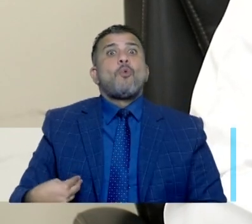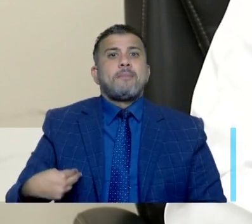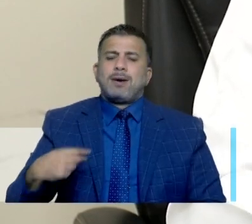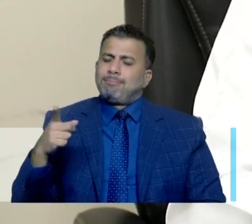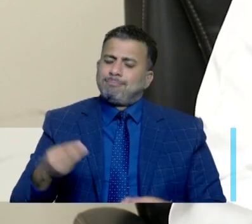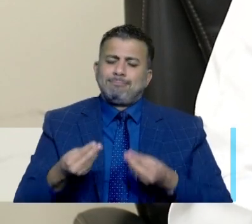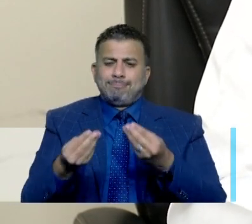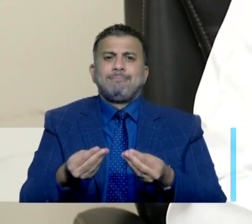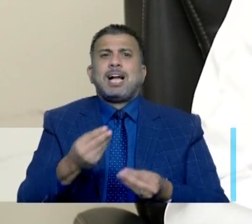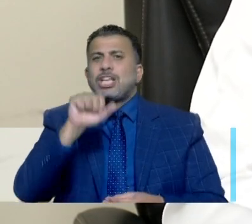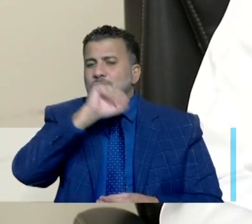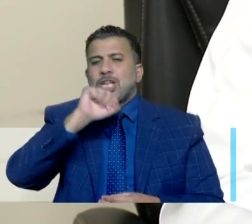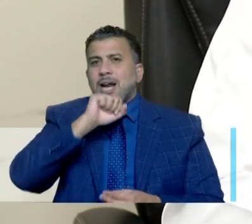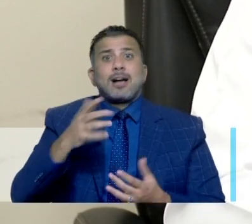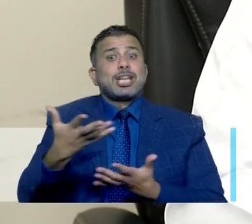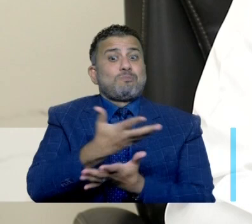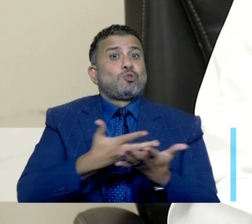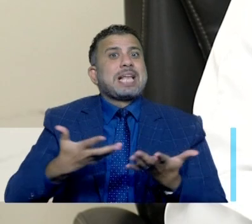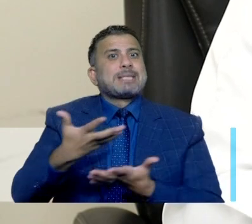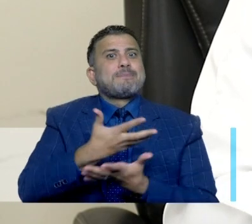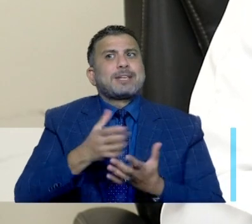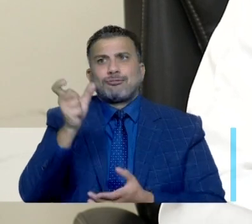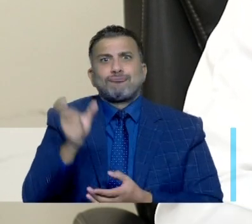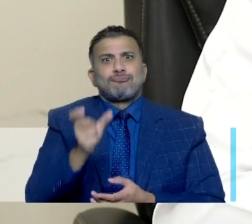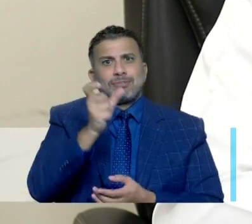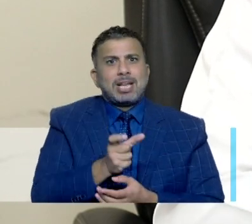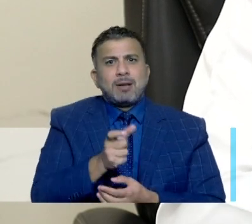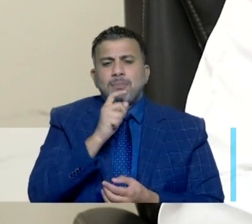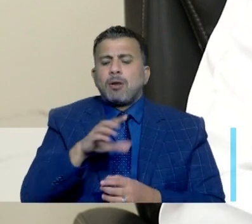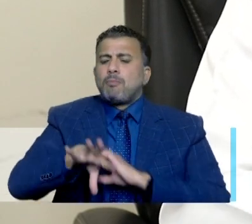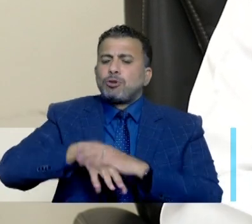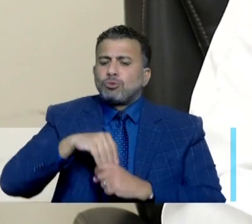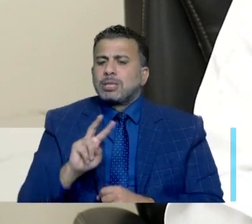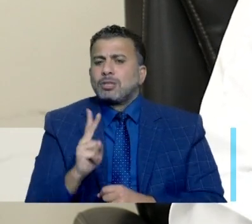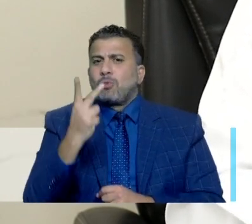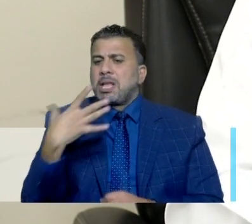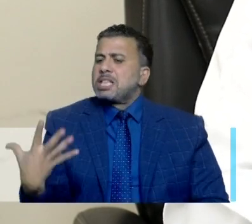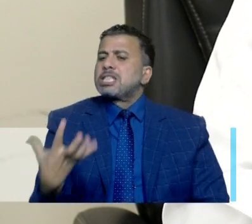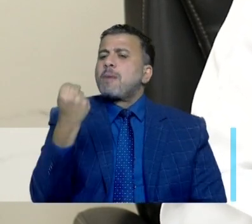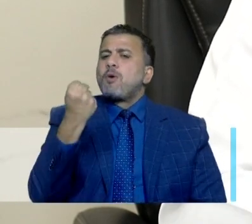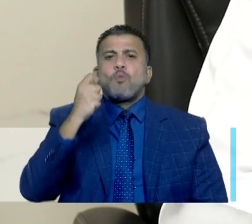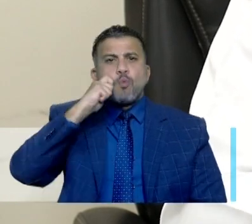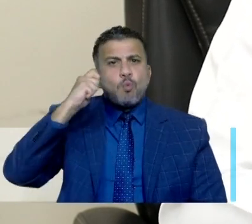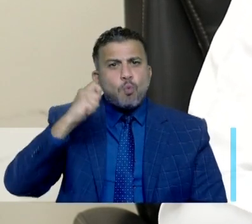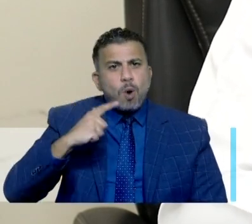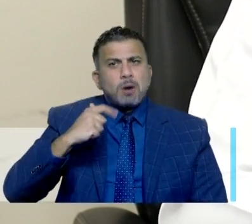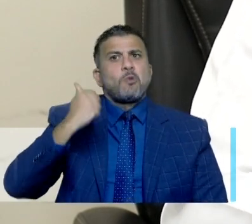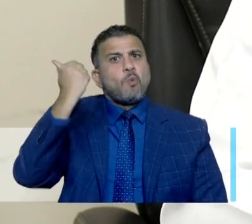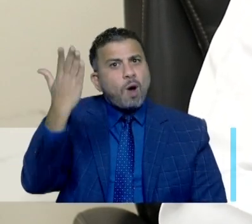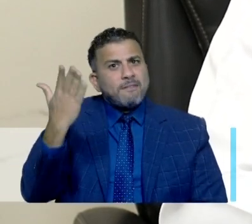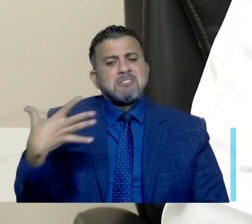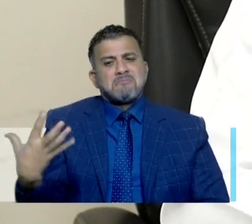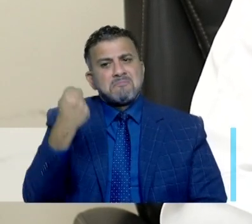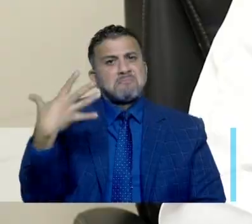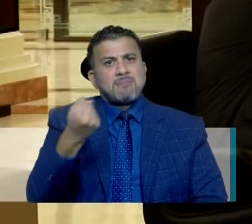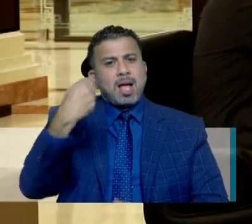الرشيده والاماره للمستثمرين ووفرت المشاريع التطويريه وقرار التملك غير المواطنين والخليجيين في